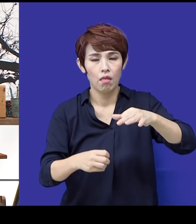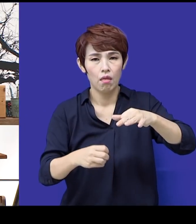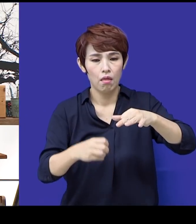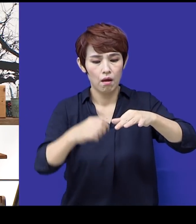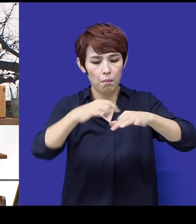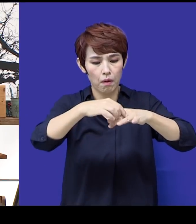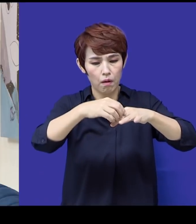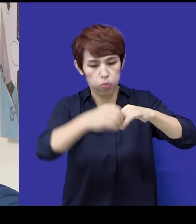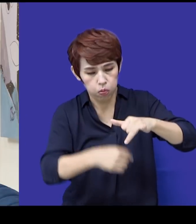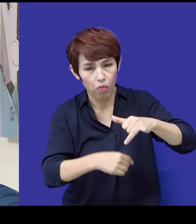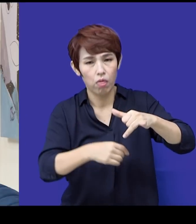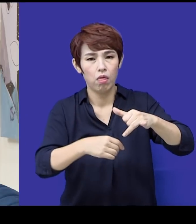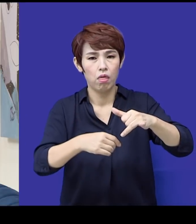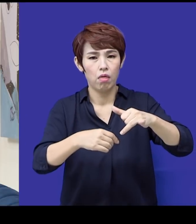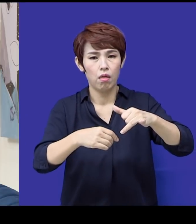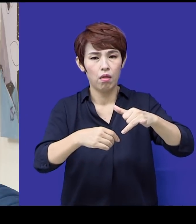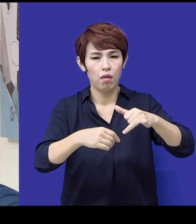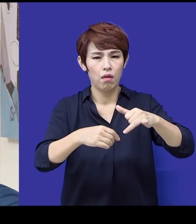그러면 이렇게